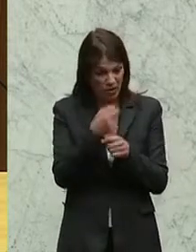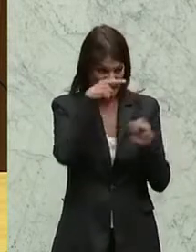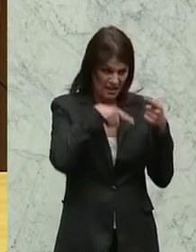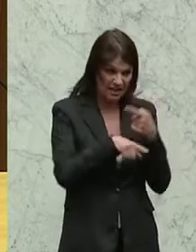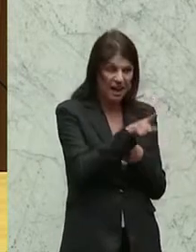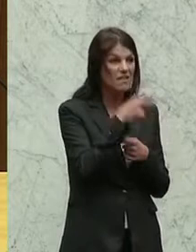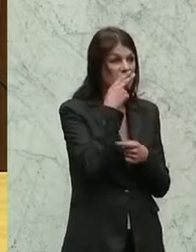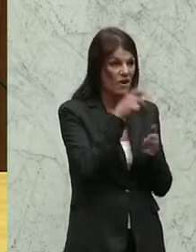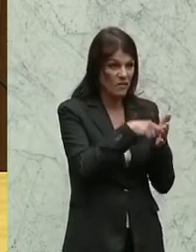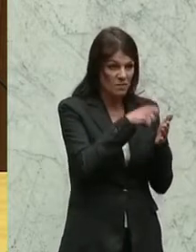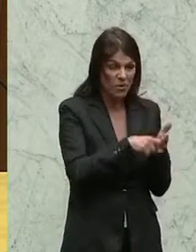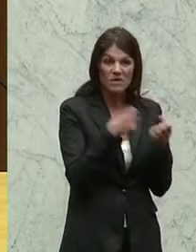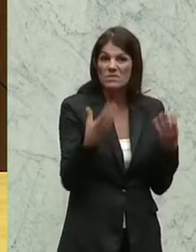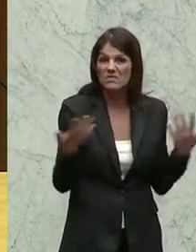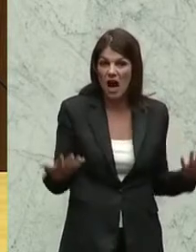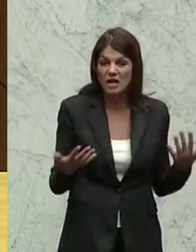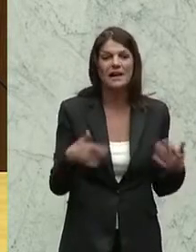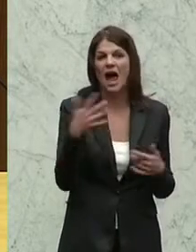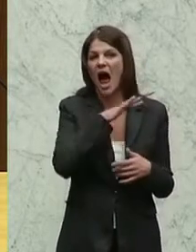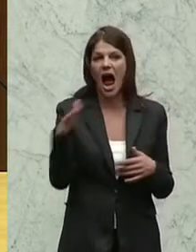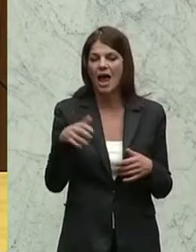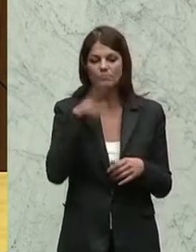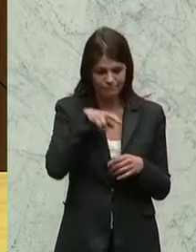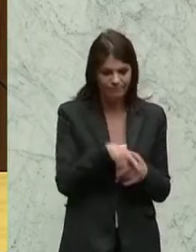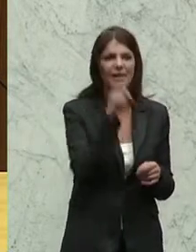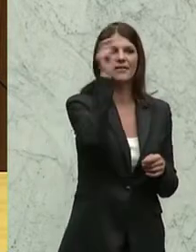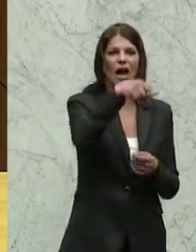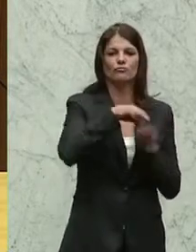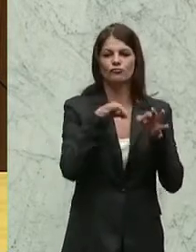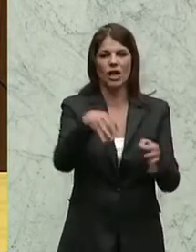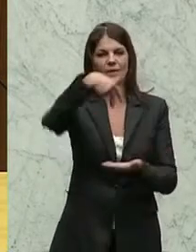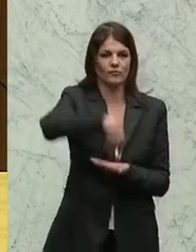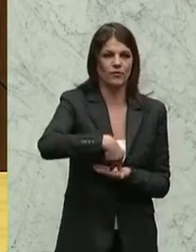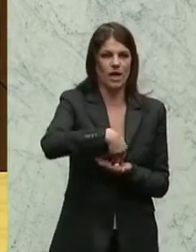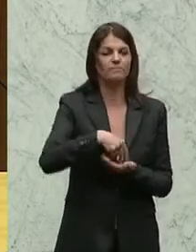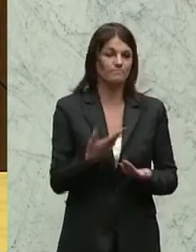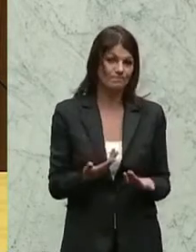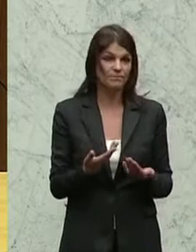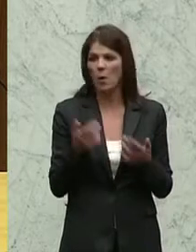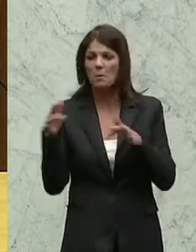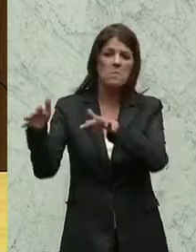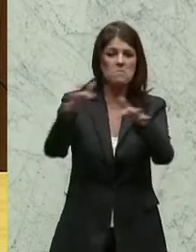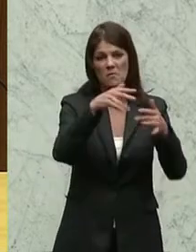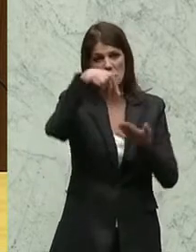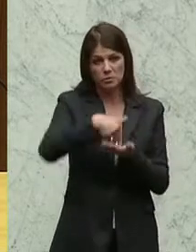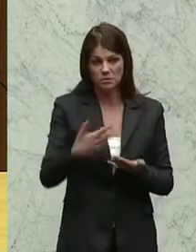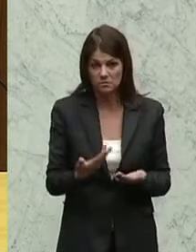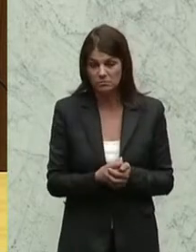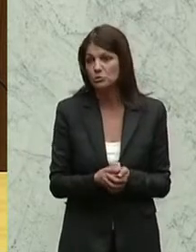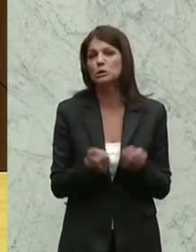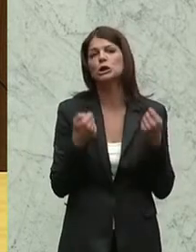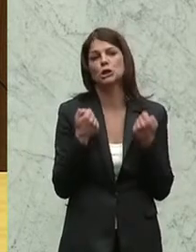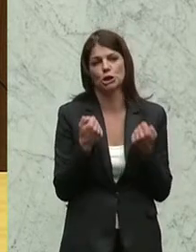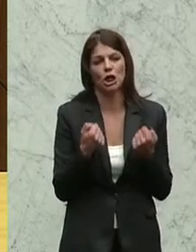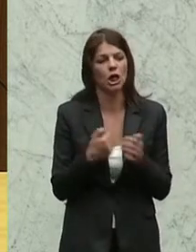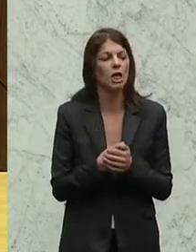nicht rauchen dürfen drinnen, dann wird eins passieren, sie werden sich alle in das Freie hinaus begeben, auf die Straßen oder sonst wohin. Es wird